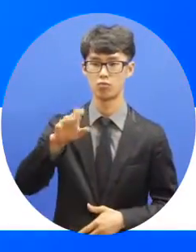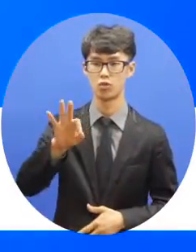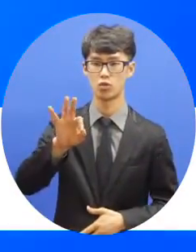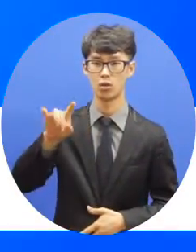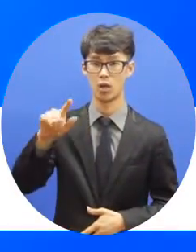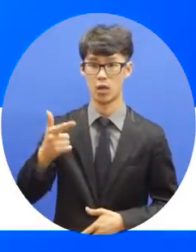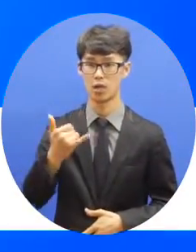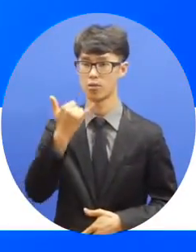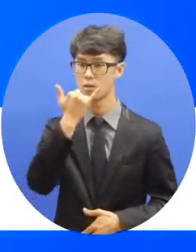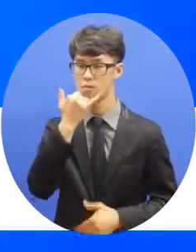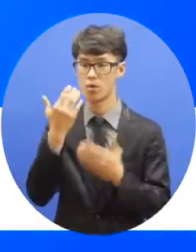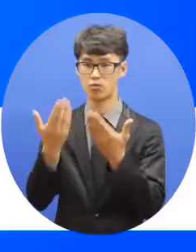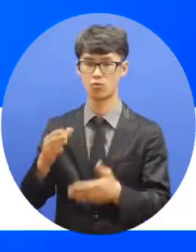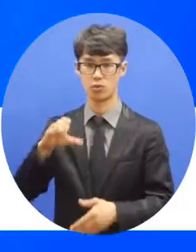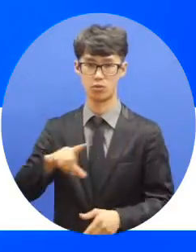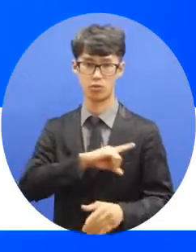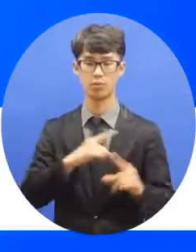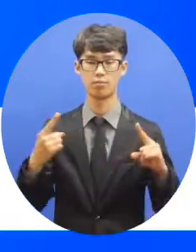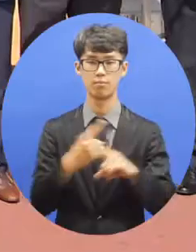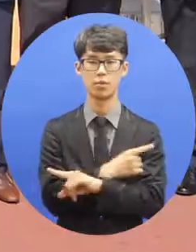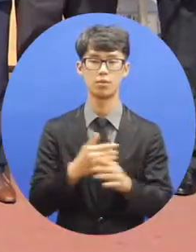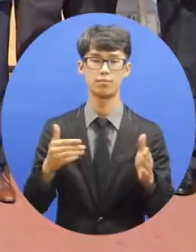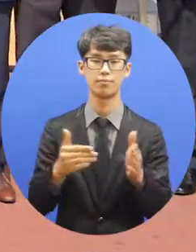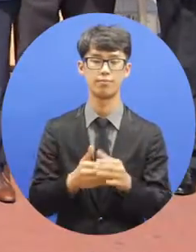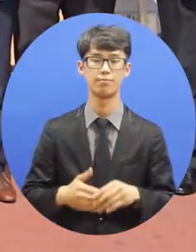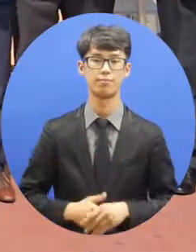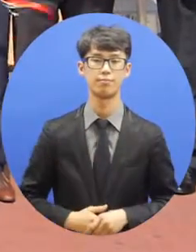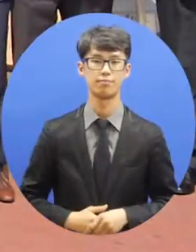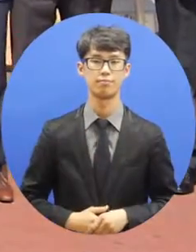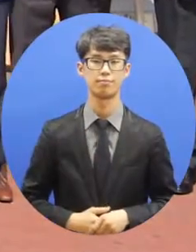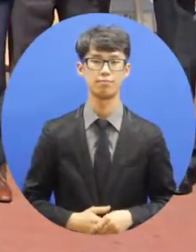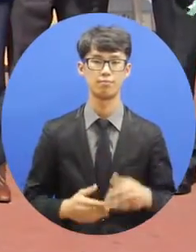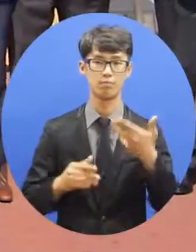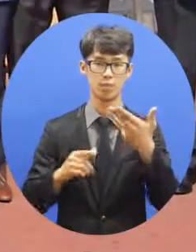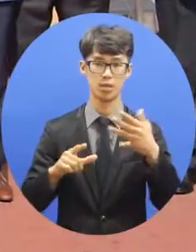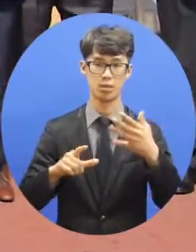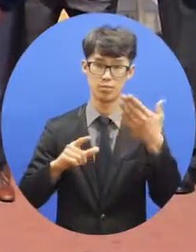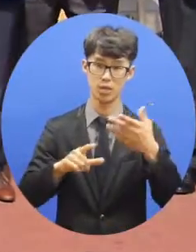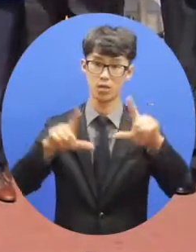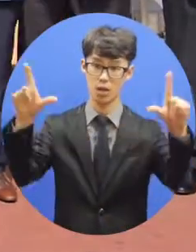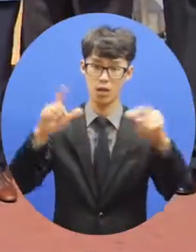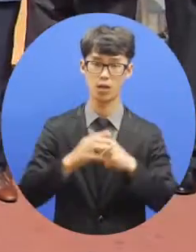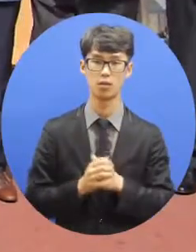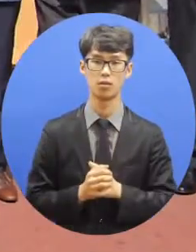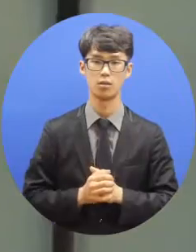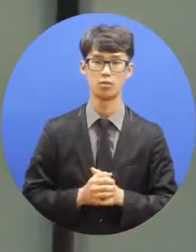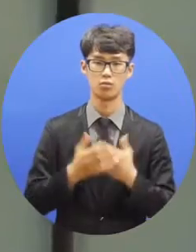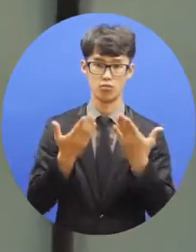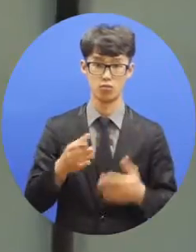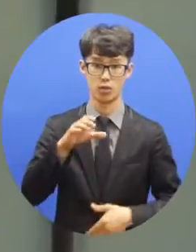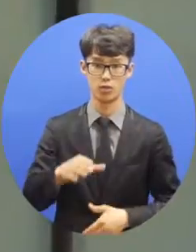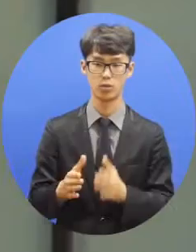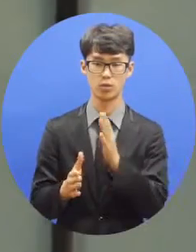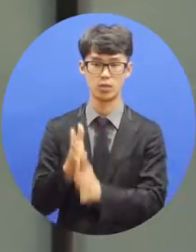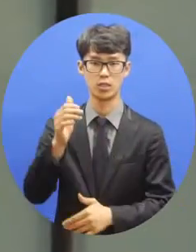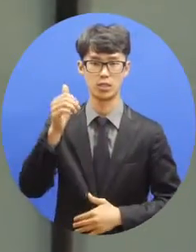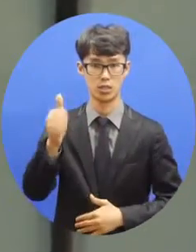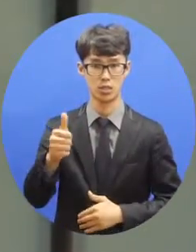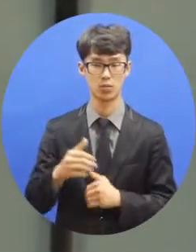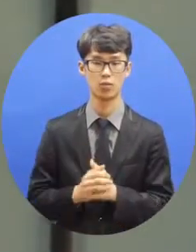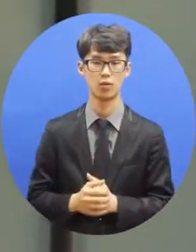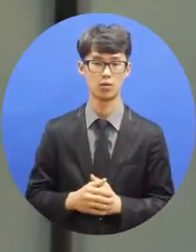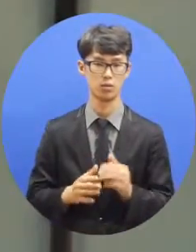정안 알밤휴게소로 새롭게 태어났습니다. 지난 8일 정안 알밤휴게소에서 오시덕 공주시장을